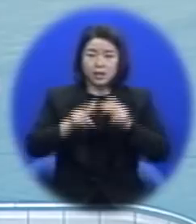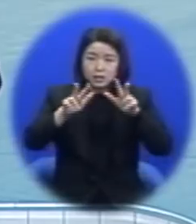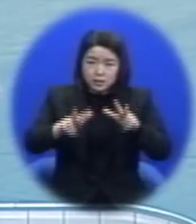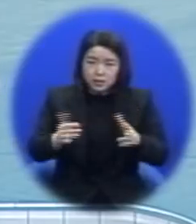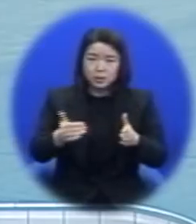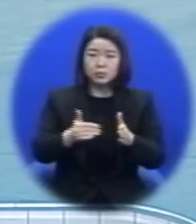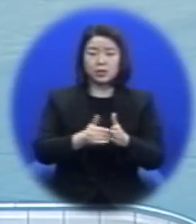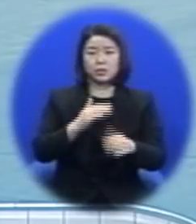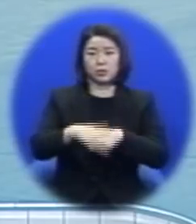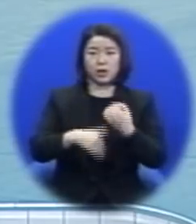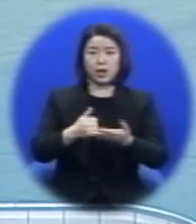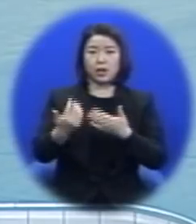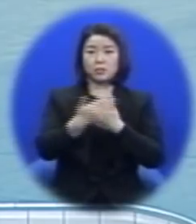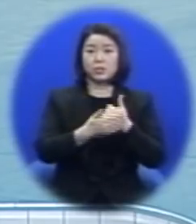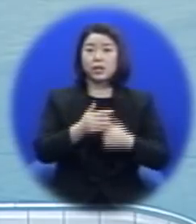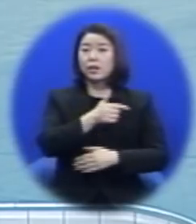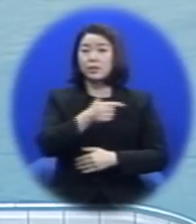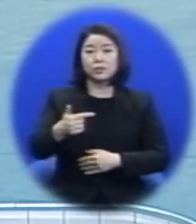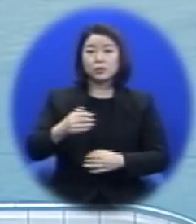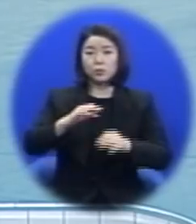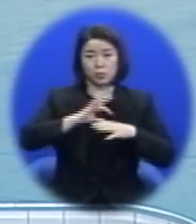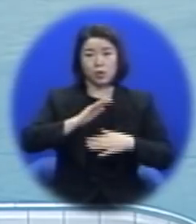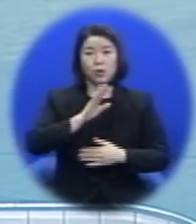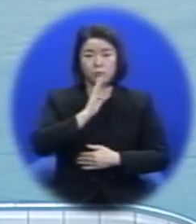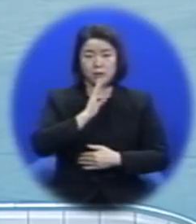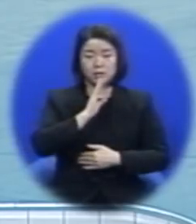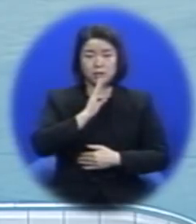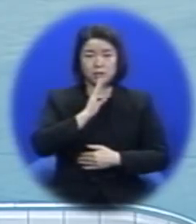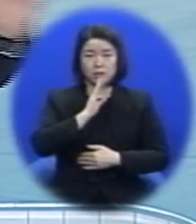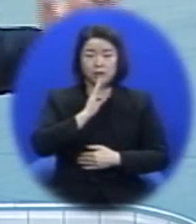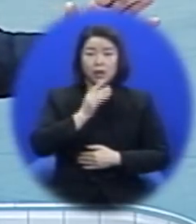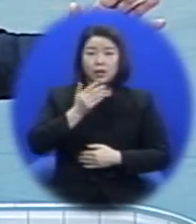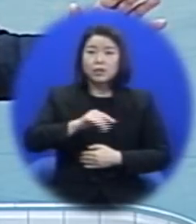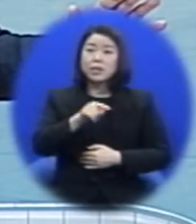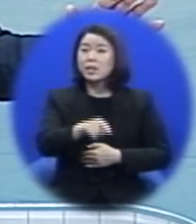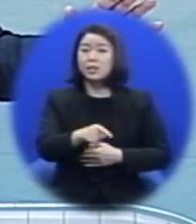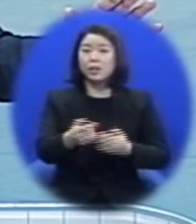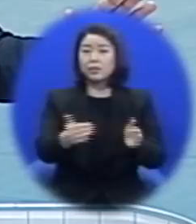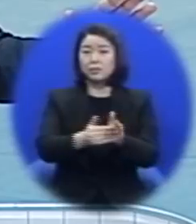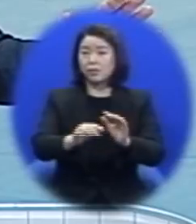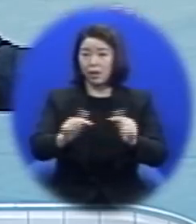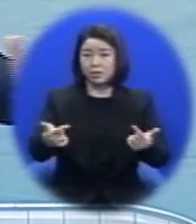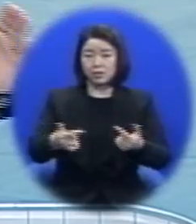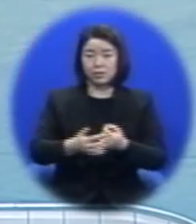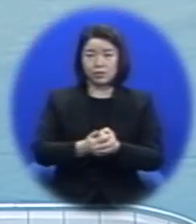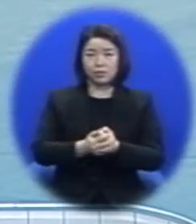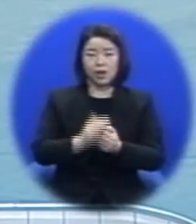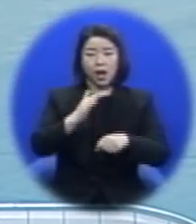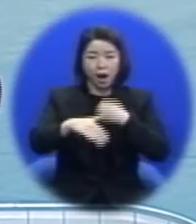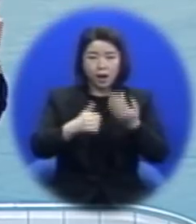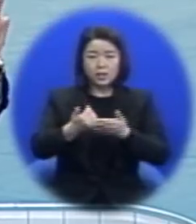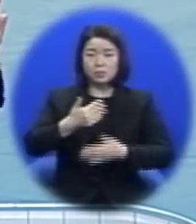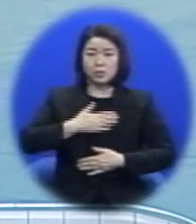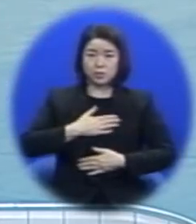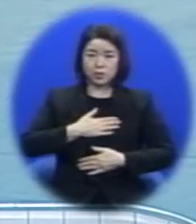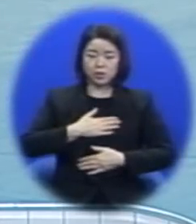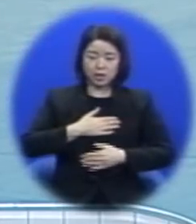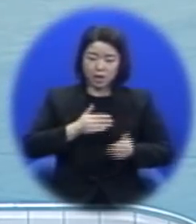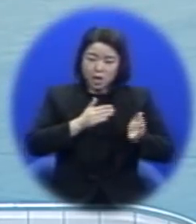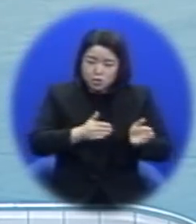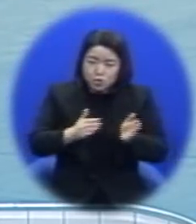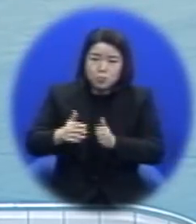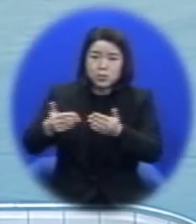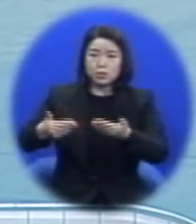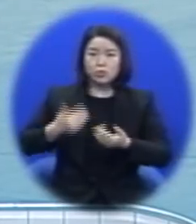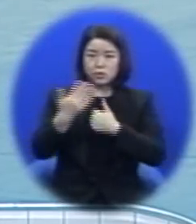지금까지도 하나님의 은혜가 크고 놀라워요. 그런데 이게 끝이 아니에요. 하나님이 저에게 예비하신